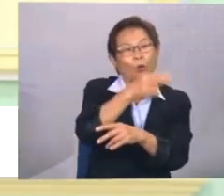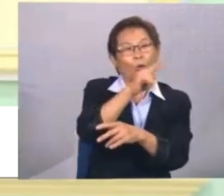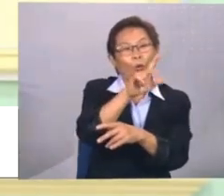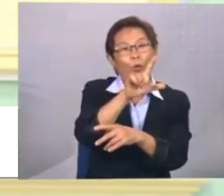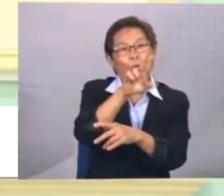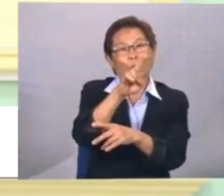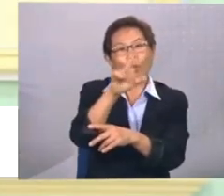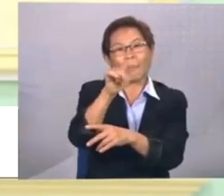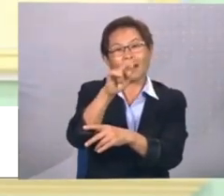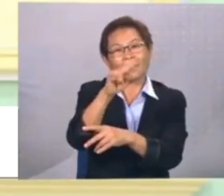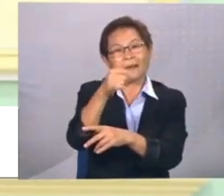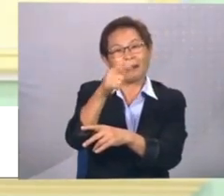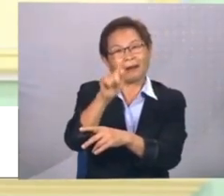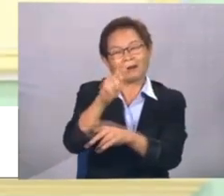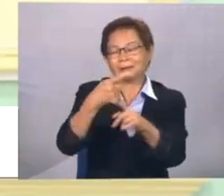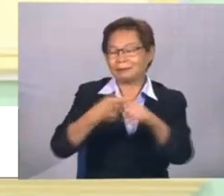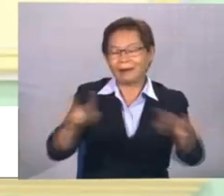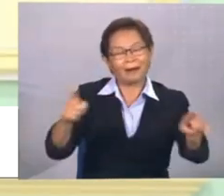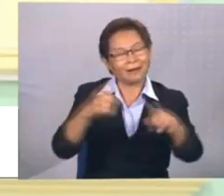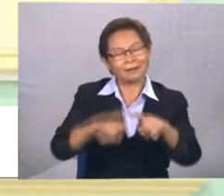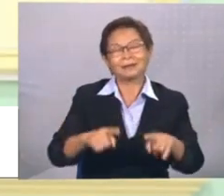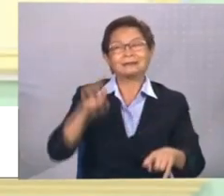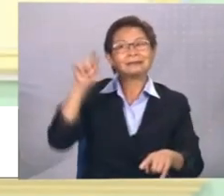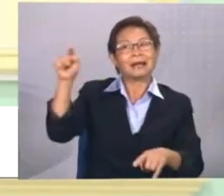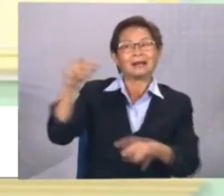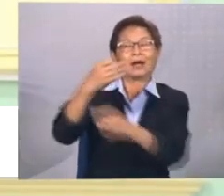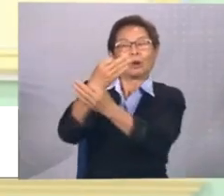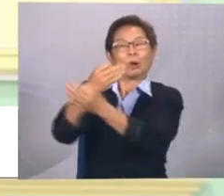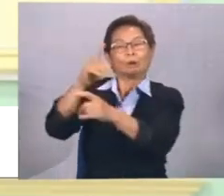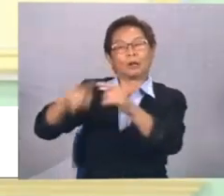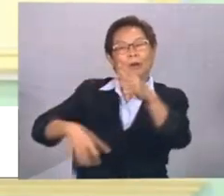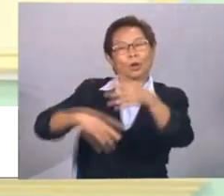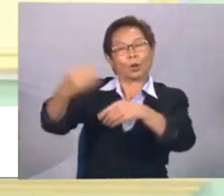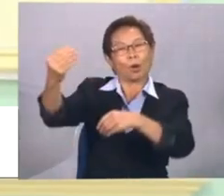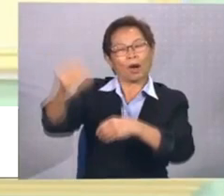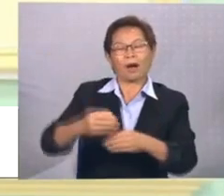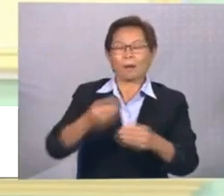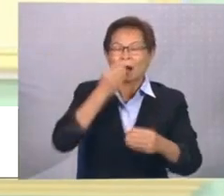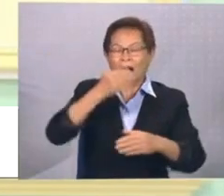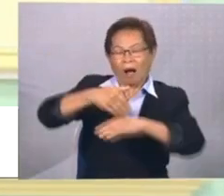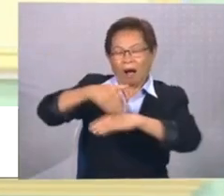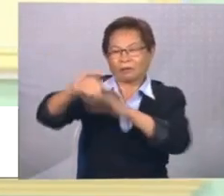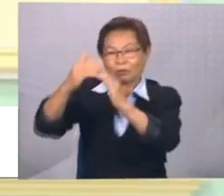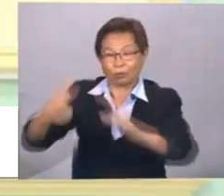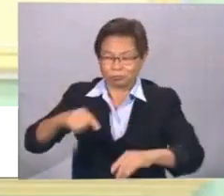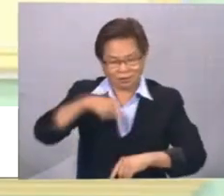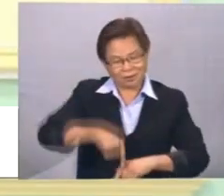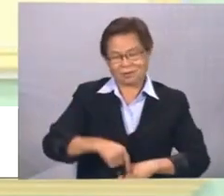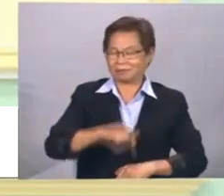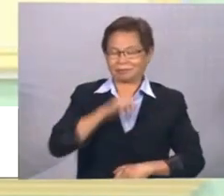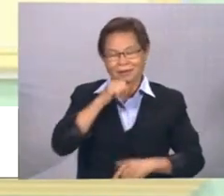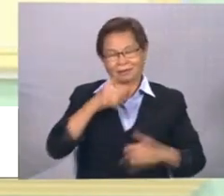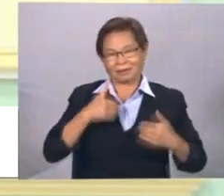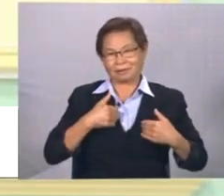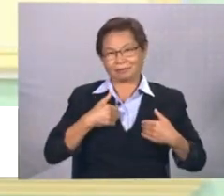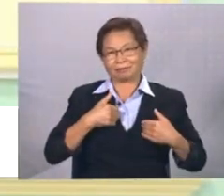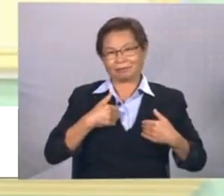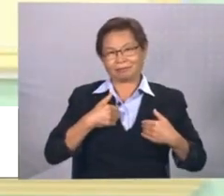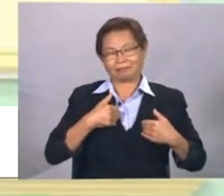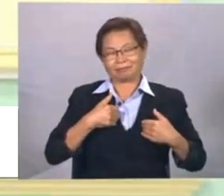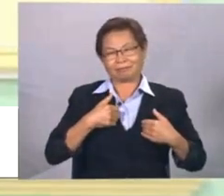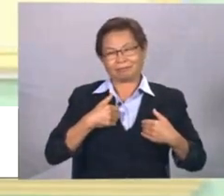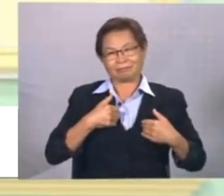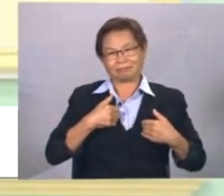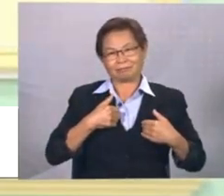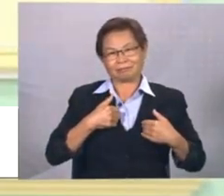kalau Shadow tak boleh keluar rumah langsung makanan diantar ke rumah adat padanya tapi di tidak jauh sekali daripada